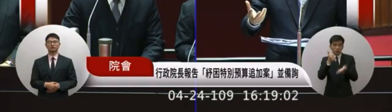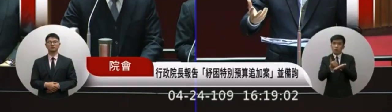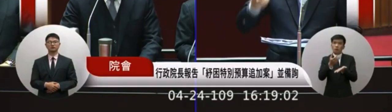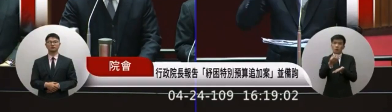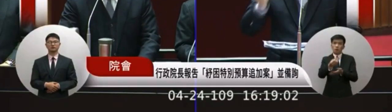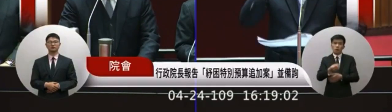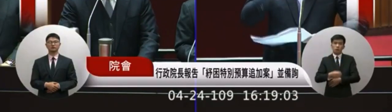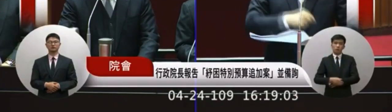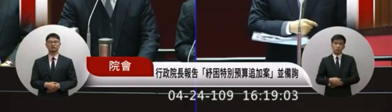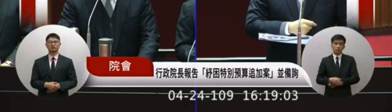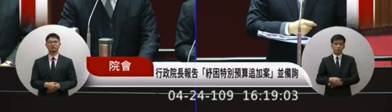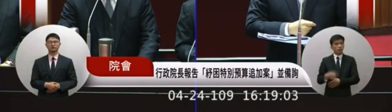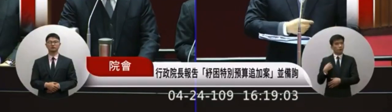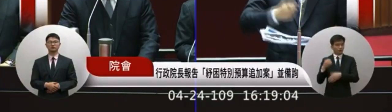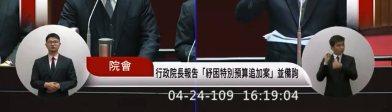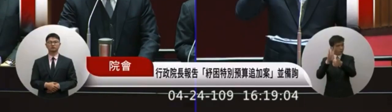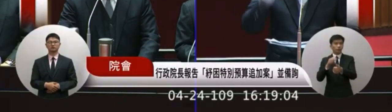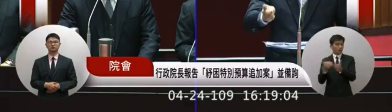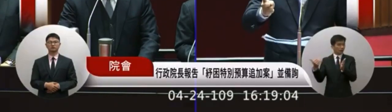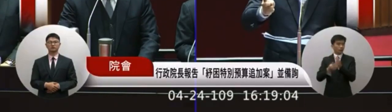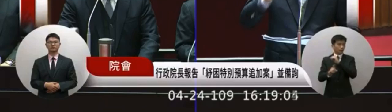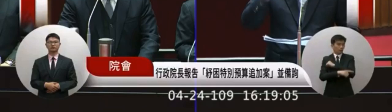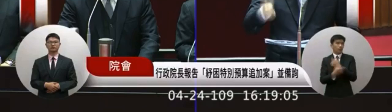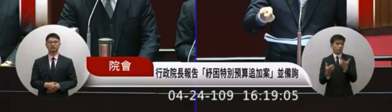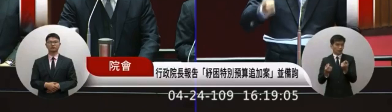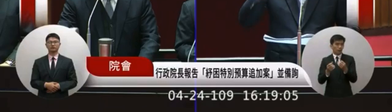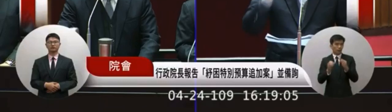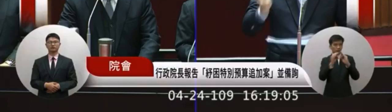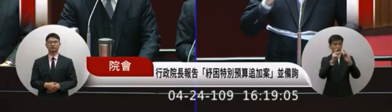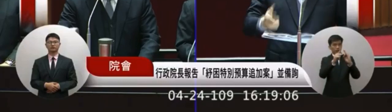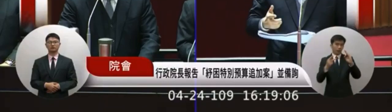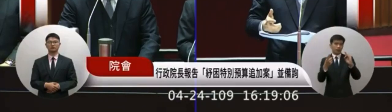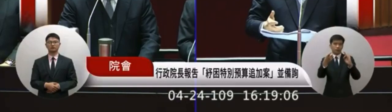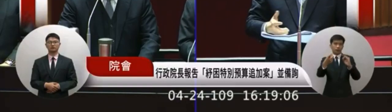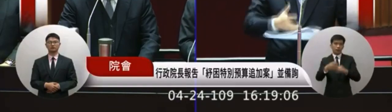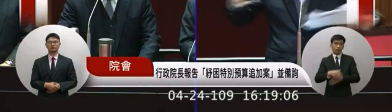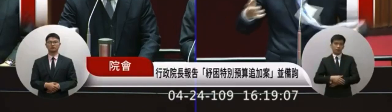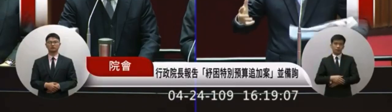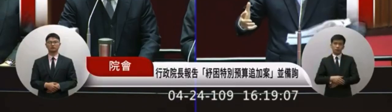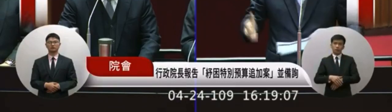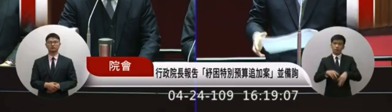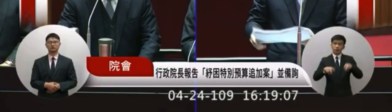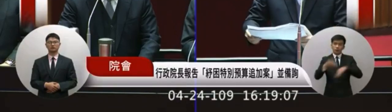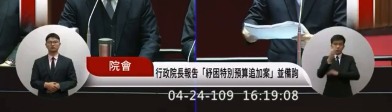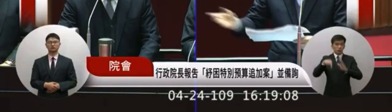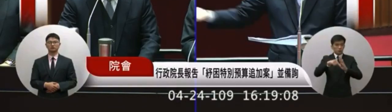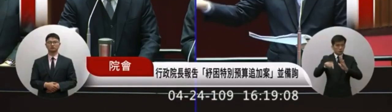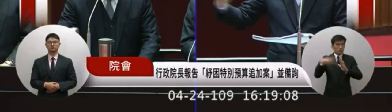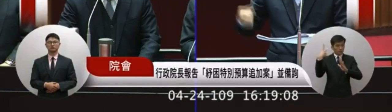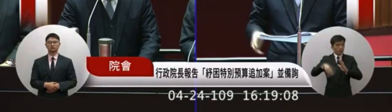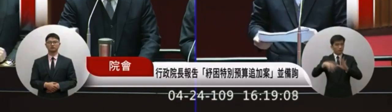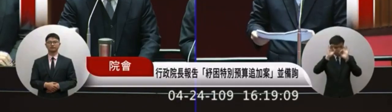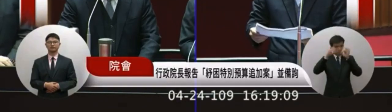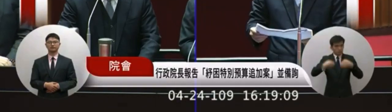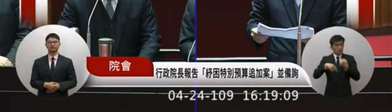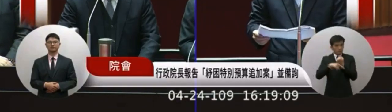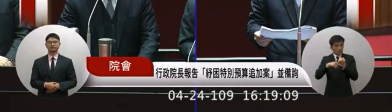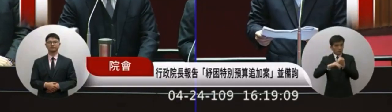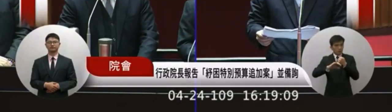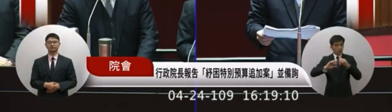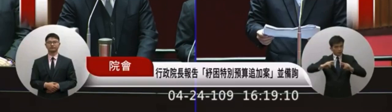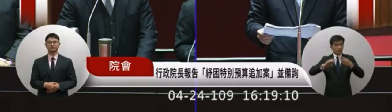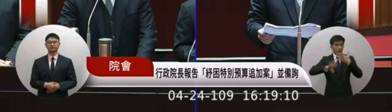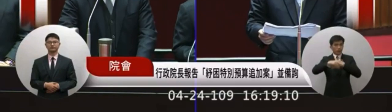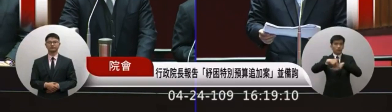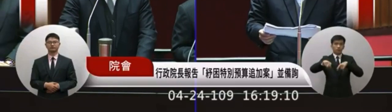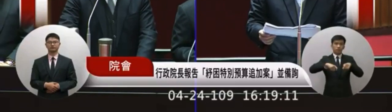讲还是借不到钱，所以建议行政院回去检讨一下，有没有更强的措施来协助他。我们往下看，